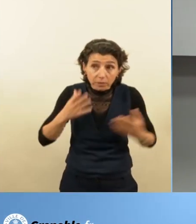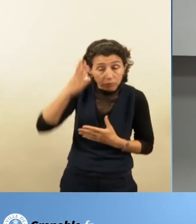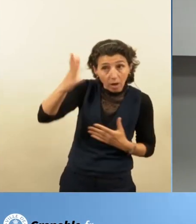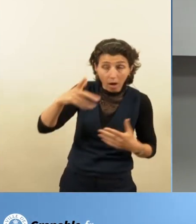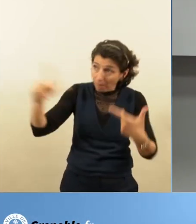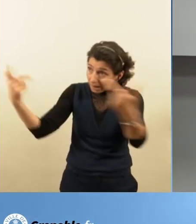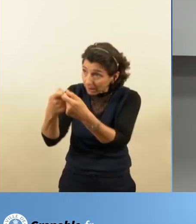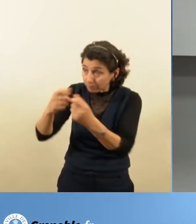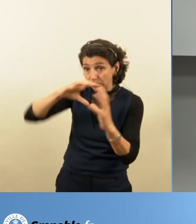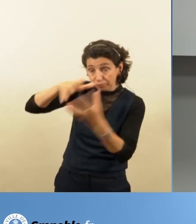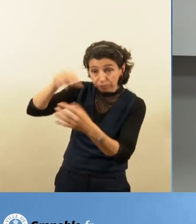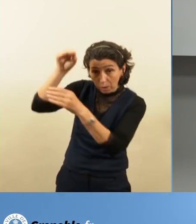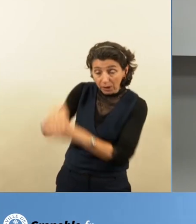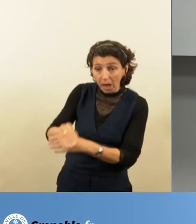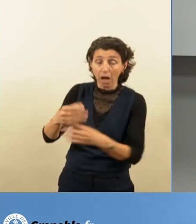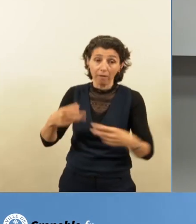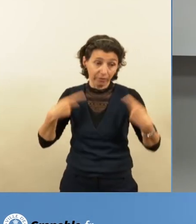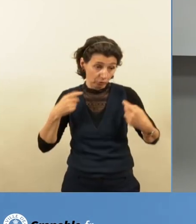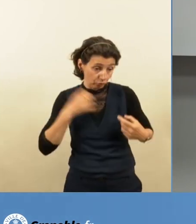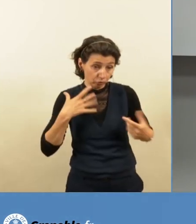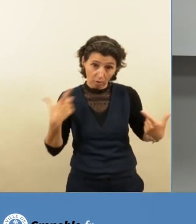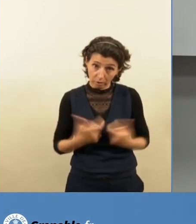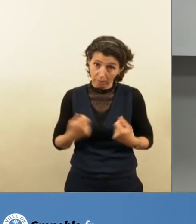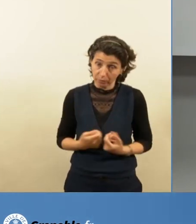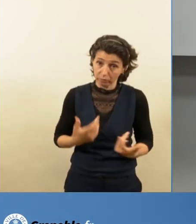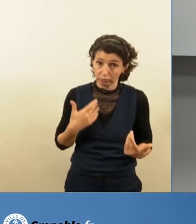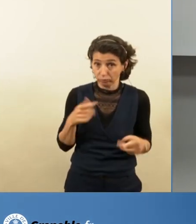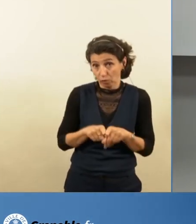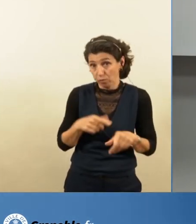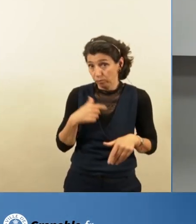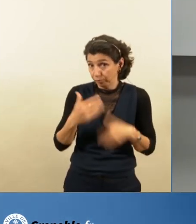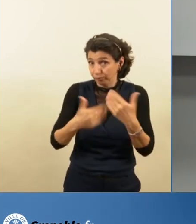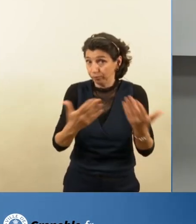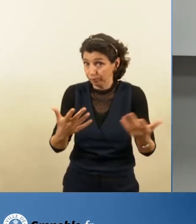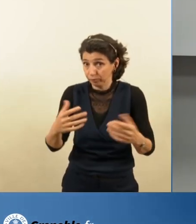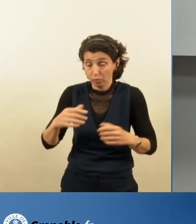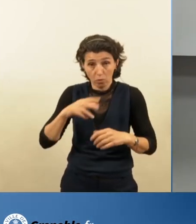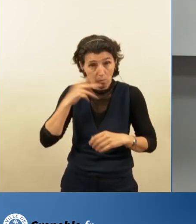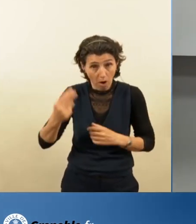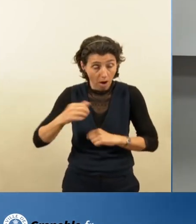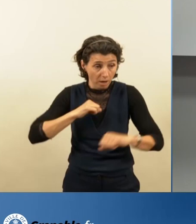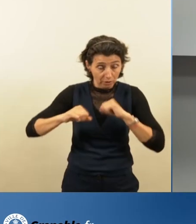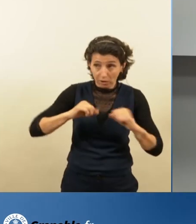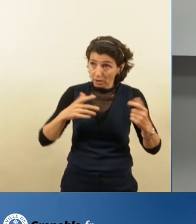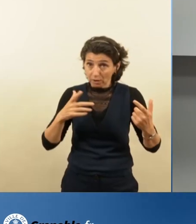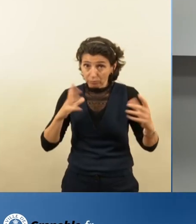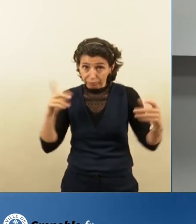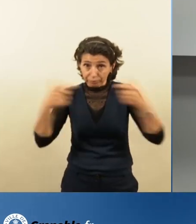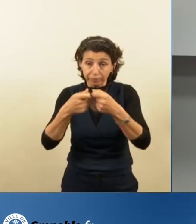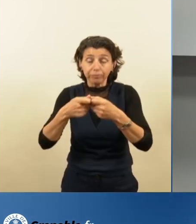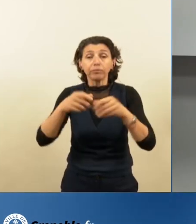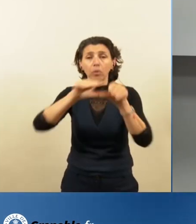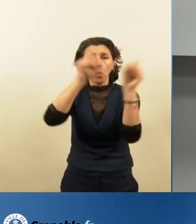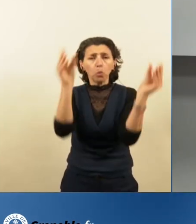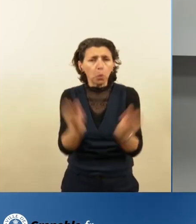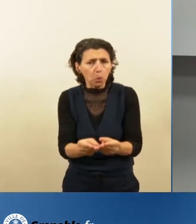modes de vie qui soit à nos et qui réemboîtent des activités humaines ou bien dans le domaine ou